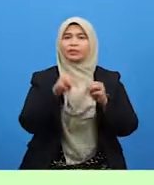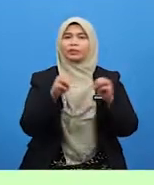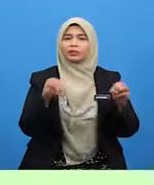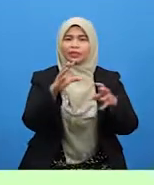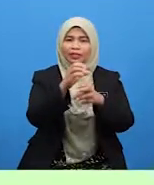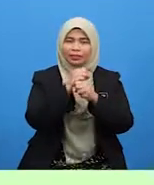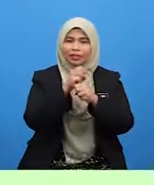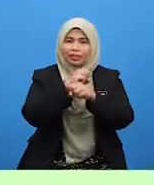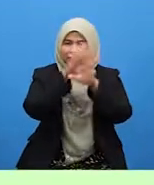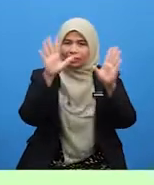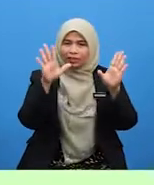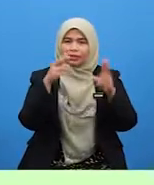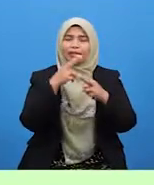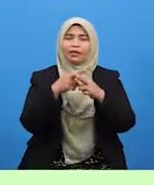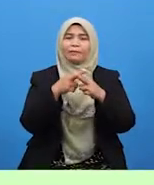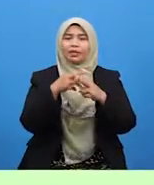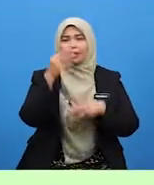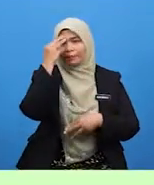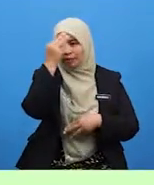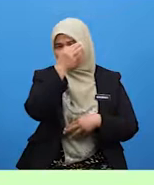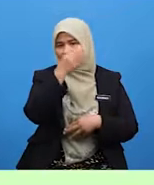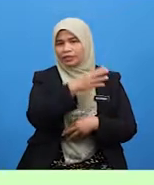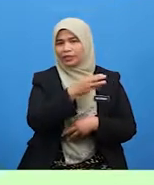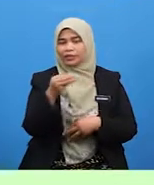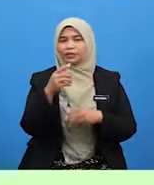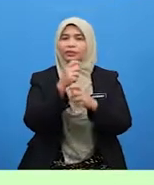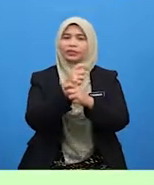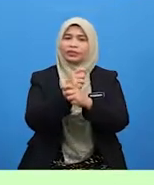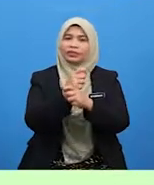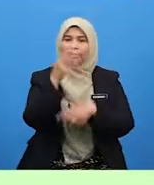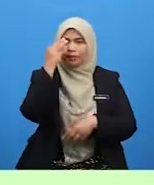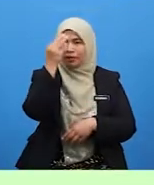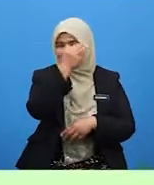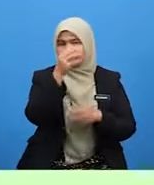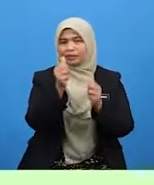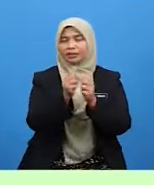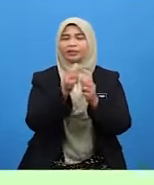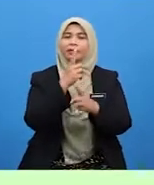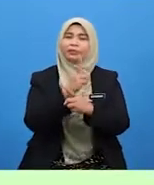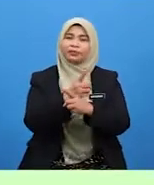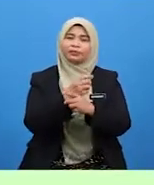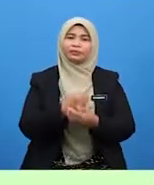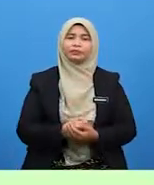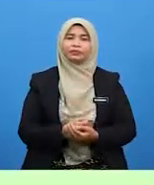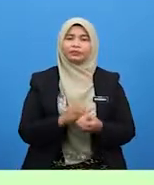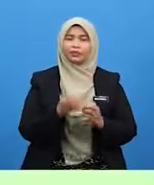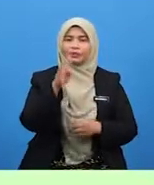murid-murid dapat menerangkan nama malaikat dan tugasan malaikat dengan betul.